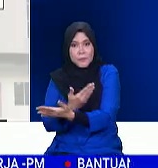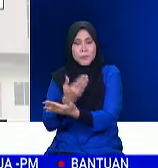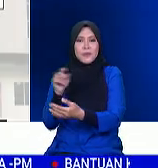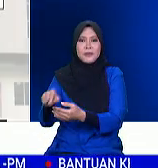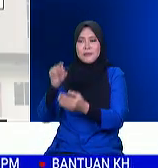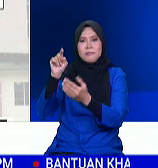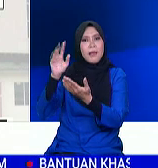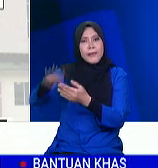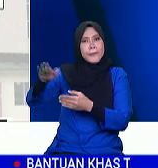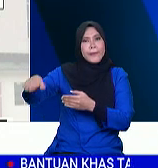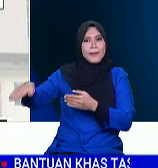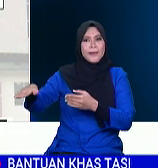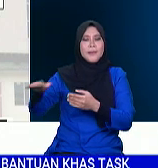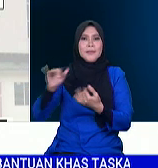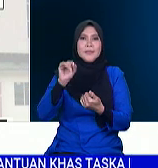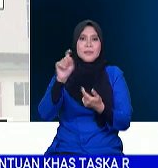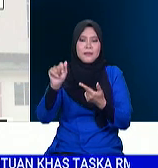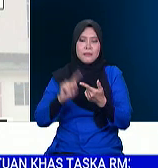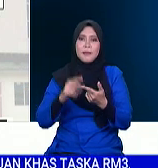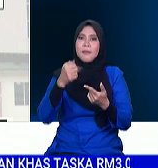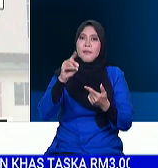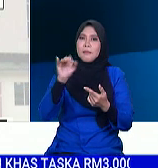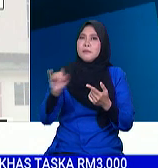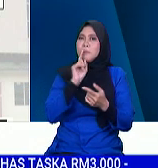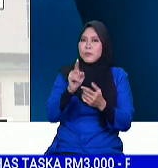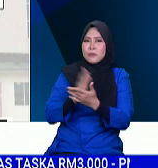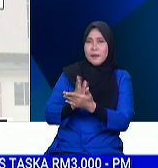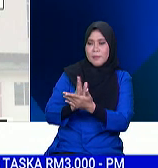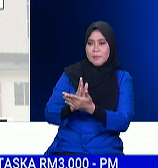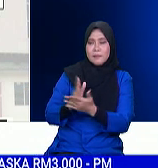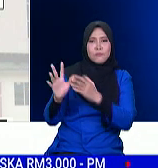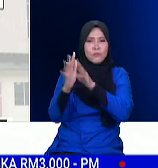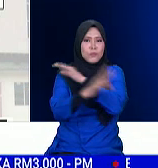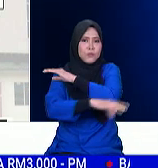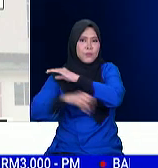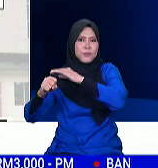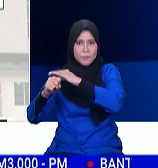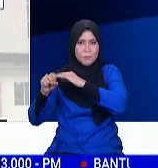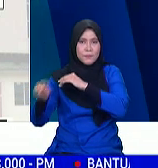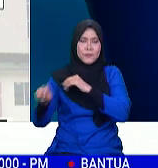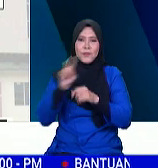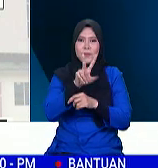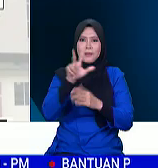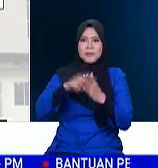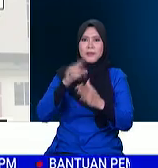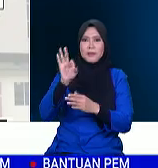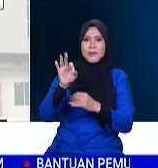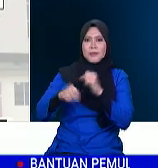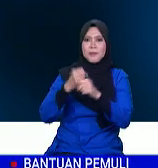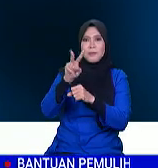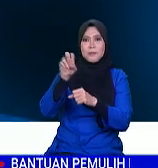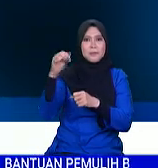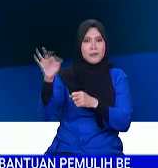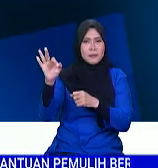pasangan addie Brady Tista Husein dan hadir Husein yang disyaki terlibat dalam penculikan di tabisan produk dari